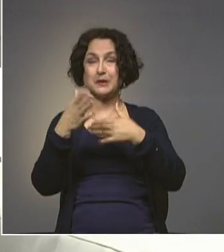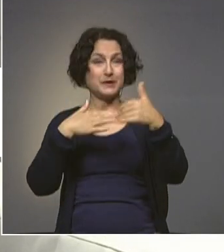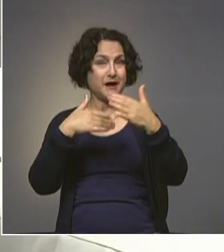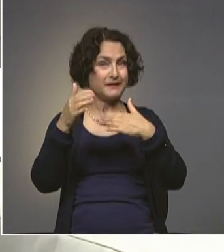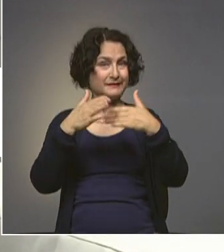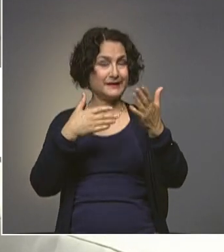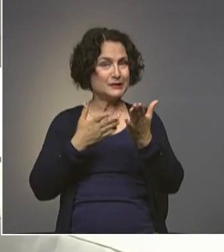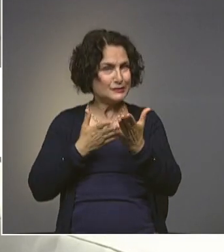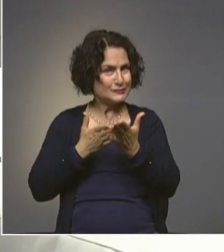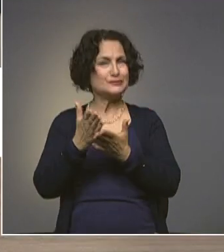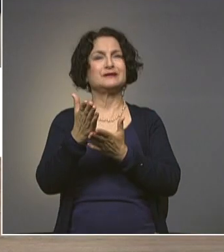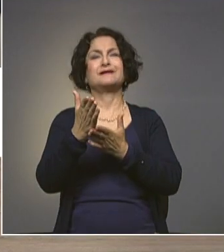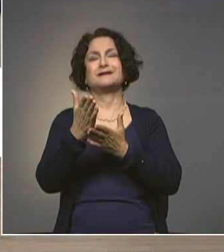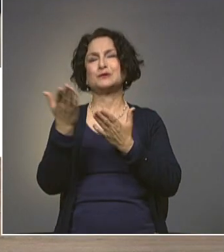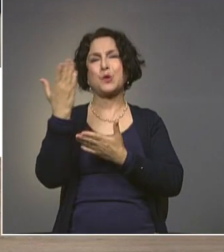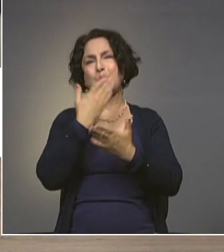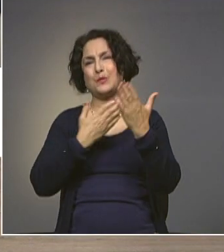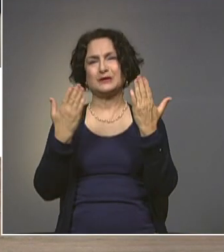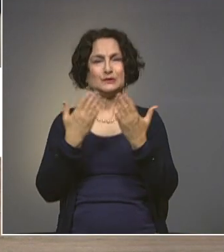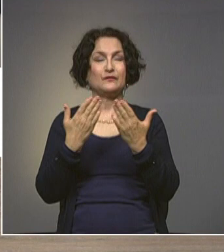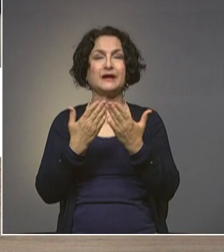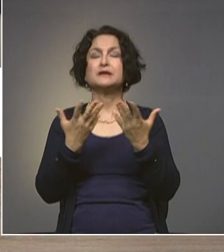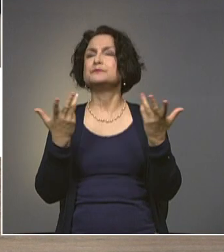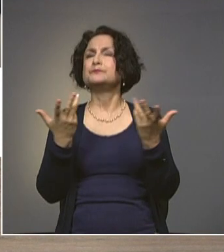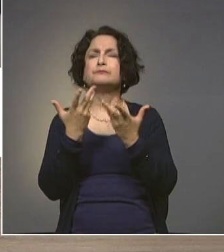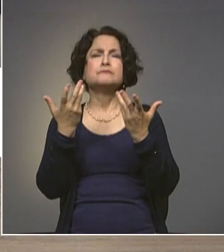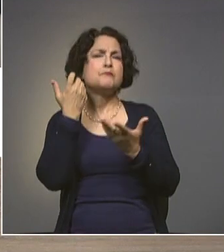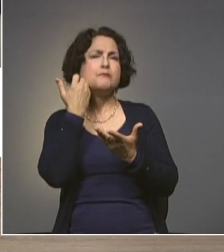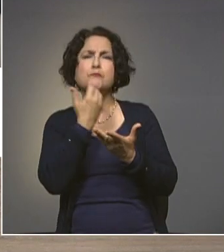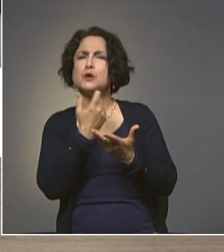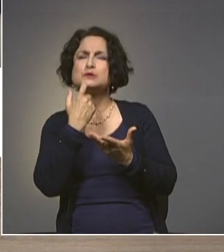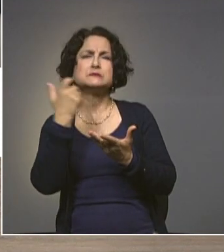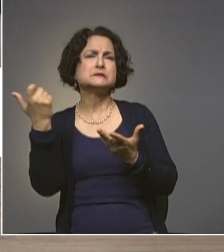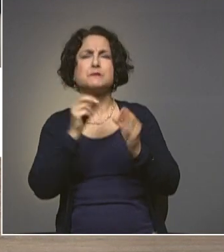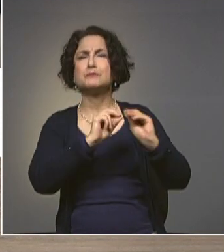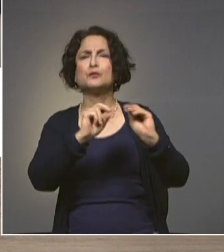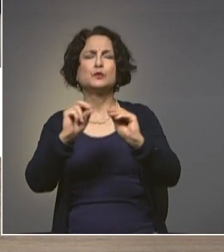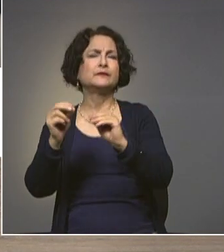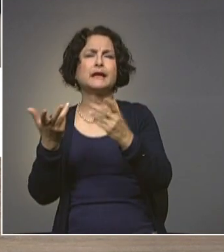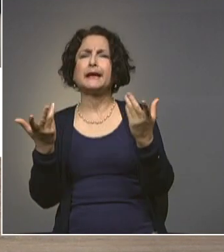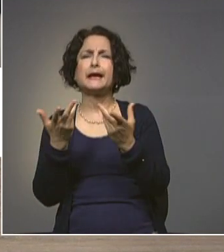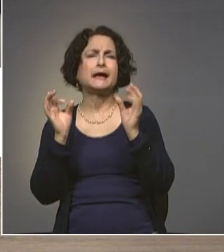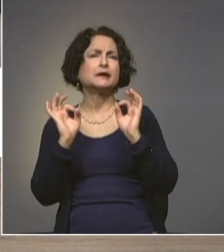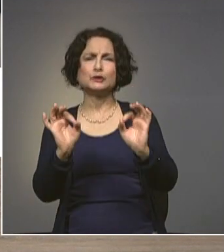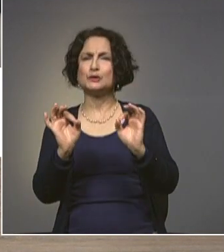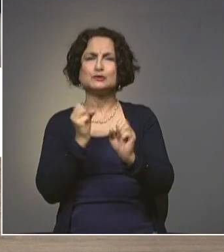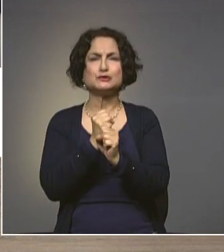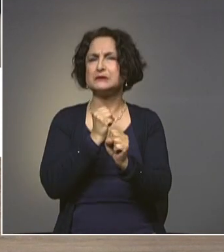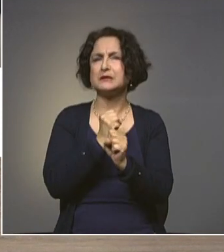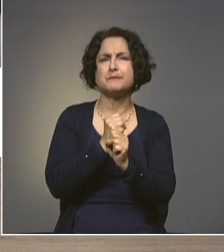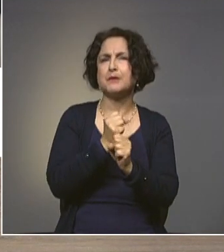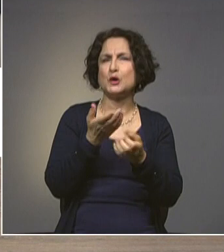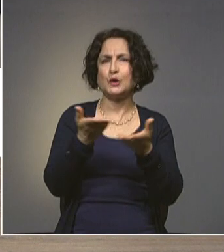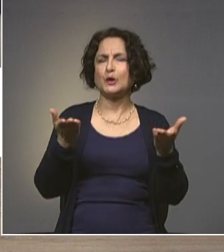образованието. За преподавателите каква ще е ползата? Как ще работят в този зелен университет? Казахте, студентите могат да